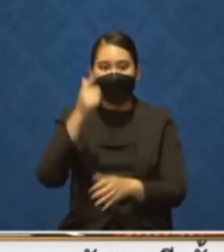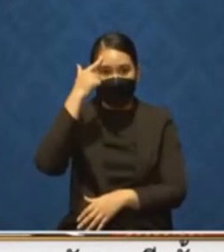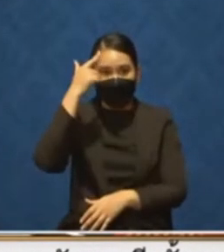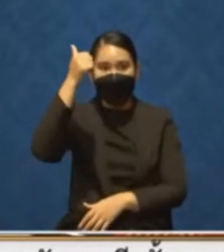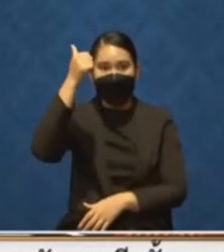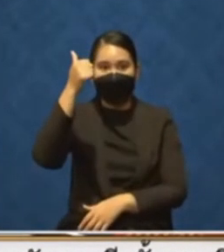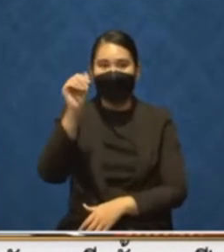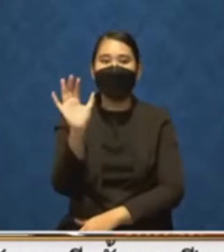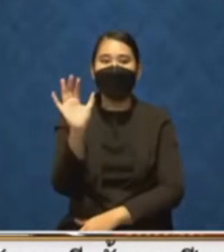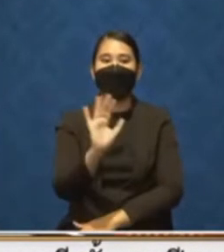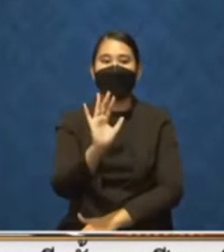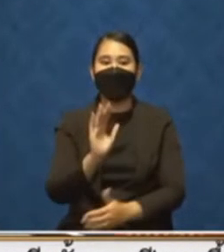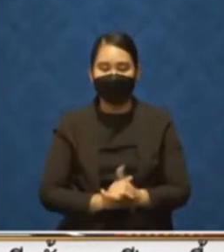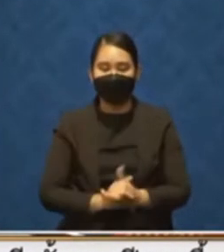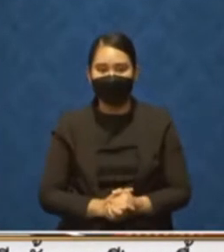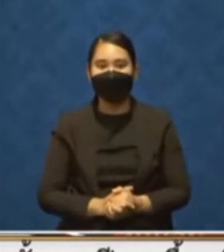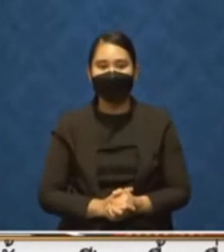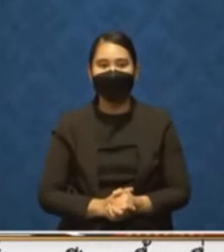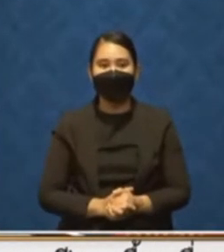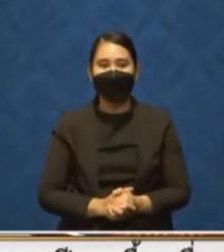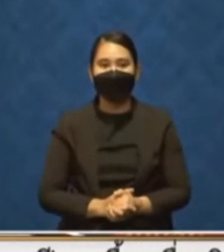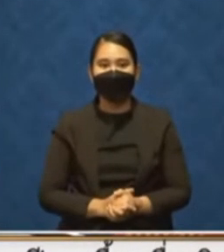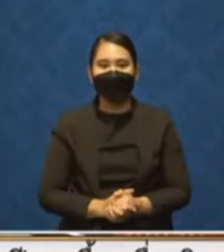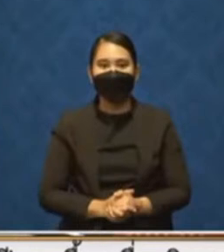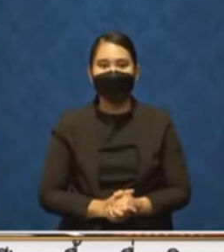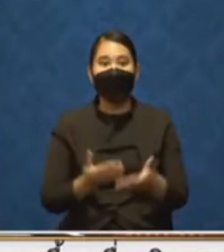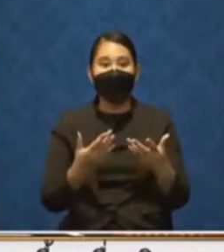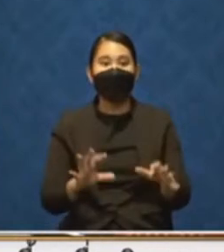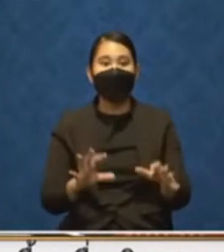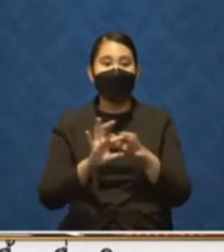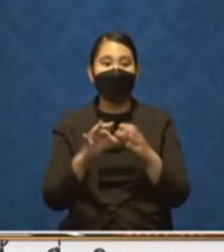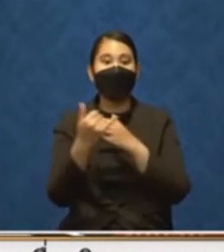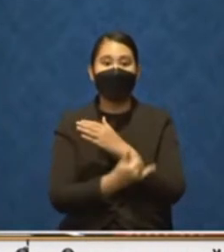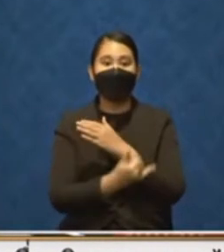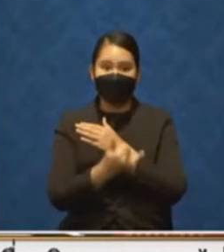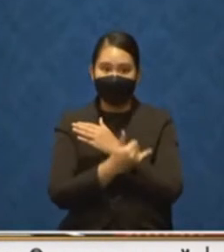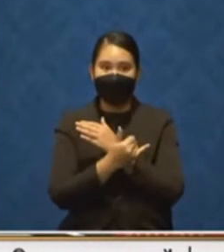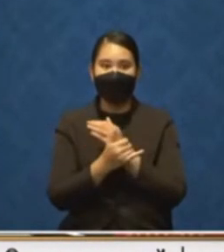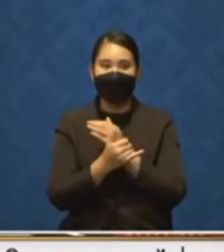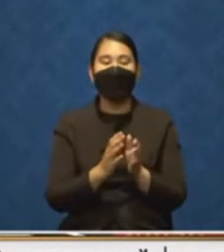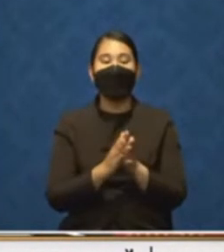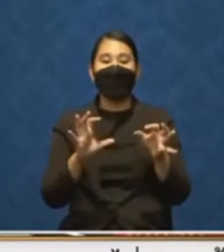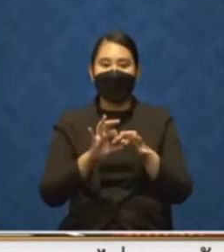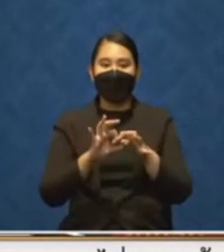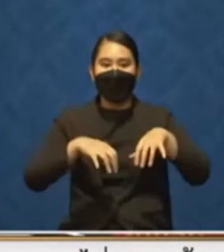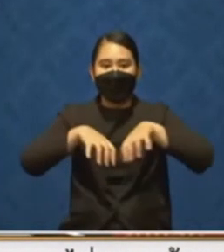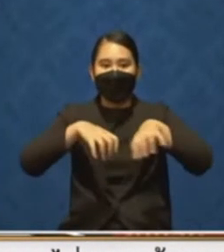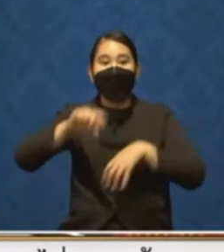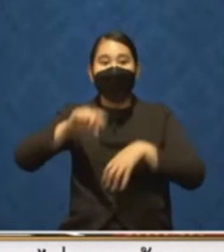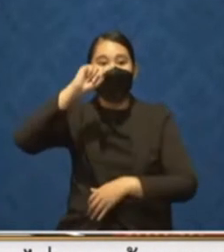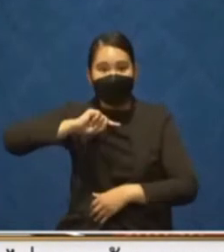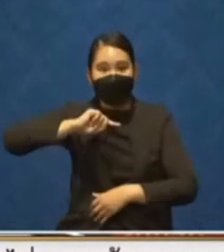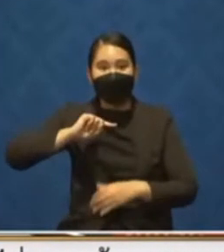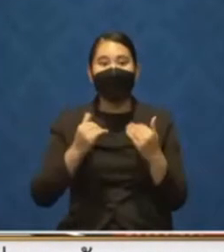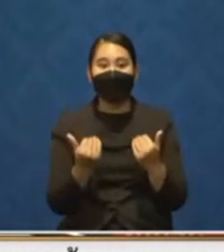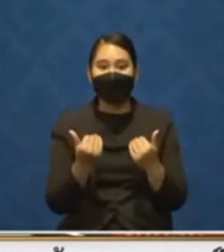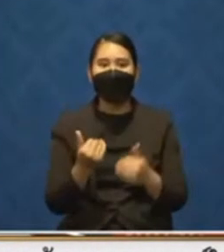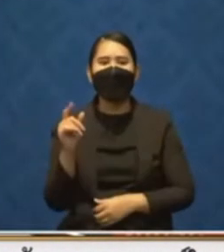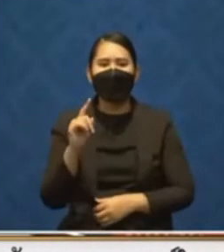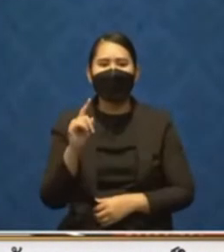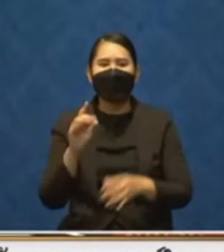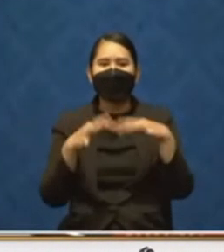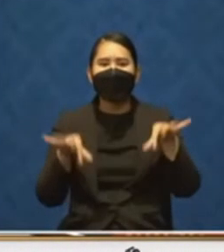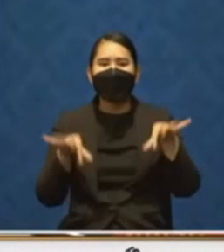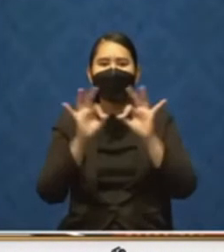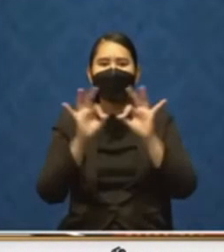การต่างประเทศแต่อย่างใดแล้วถ้าเกิดการต่างประเทศเป็นสิ่งที่สำคัญที่สุดกับการบริหารประเทศของเราในยุคสมัยนี้อะไรที่สำคัญ